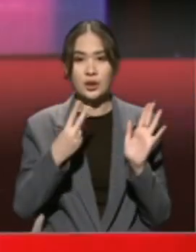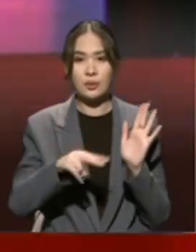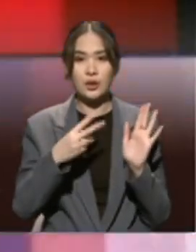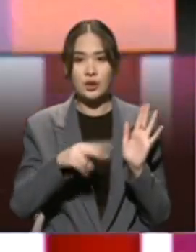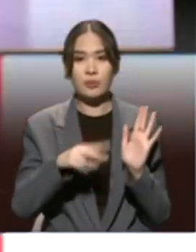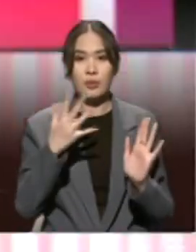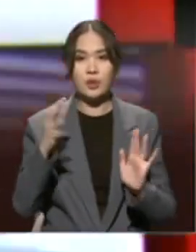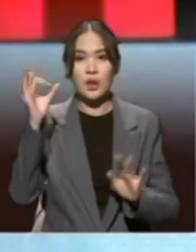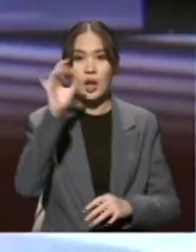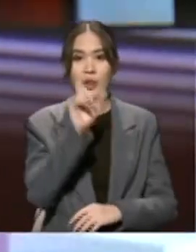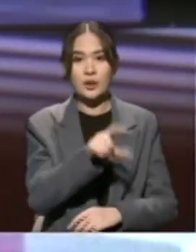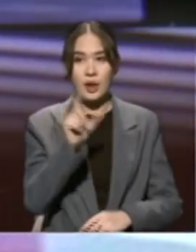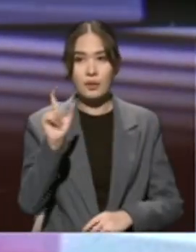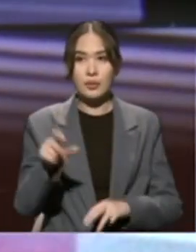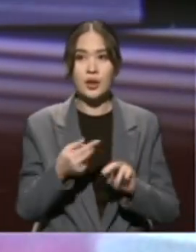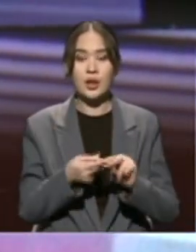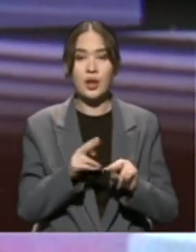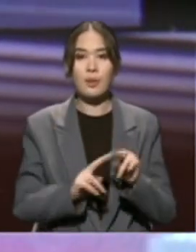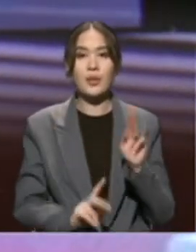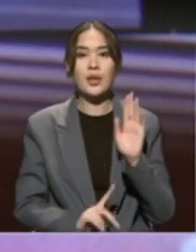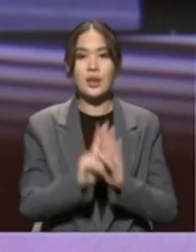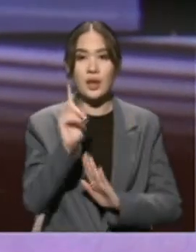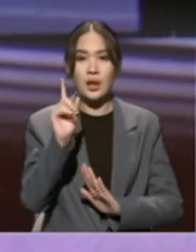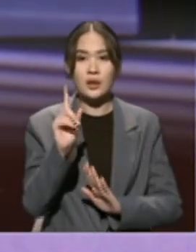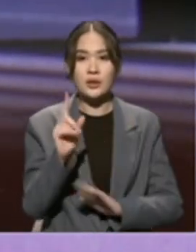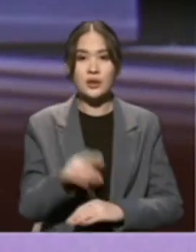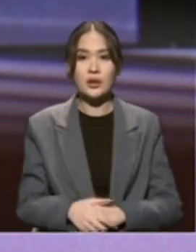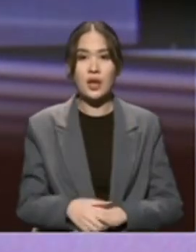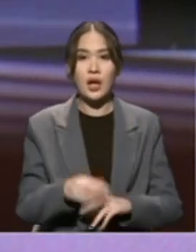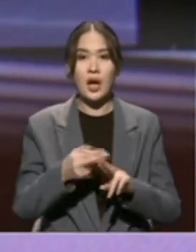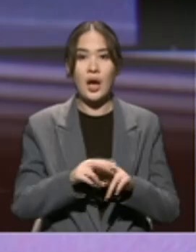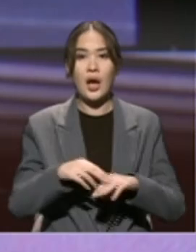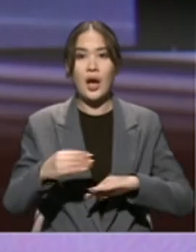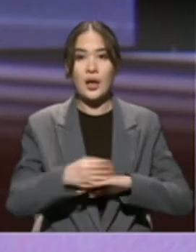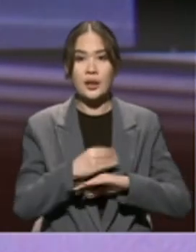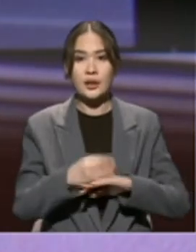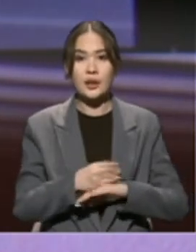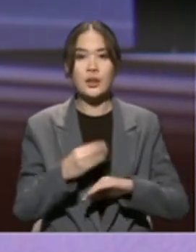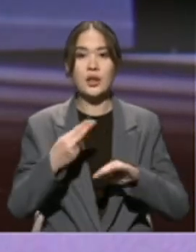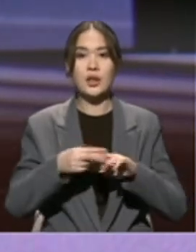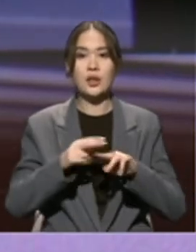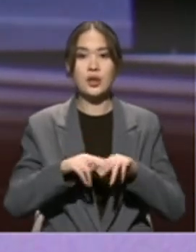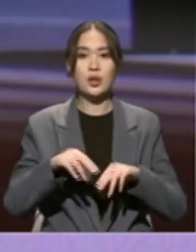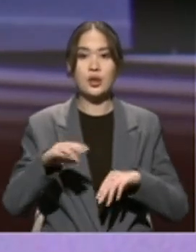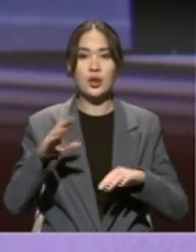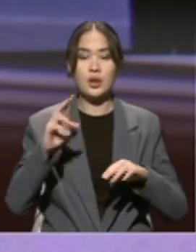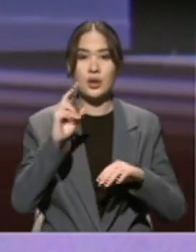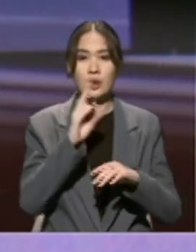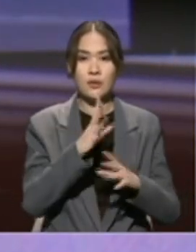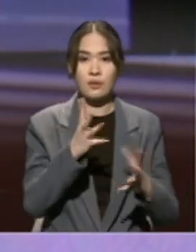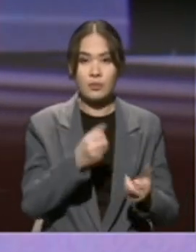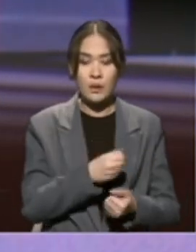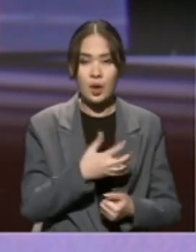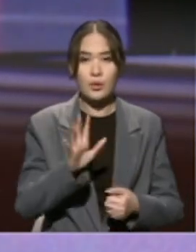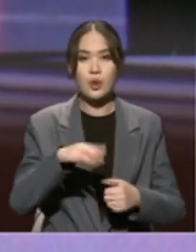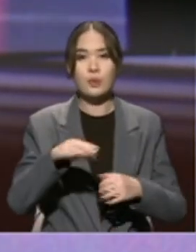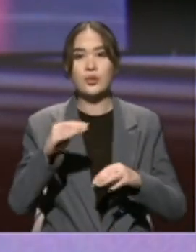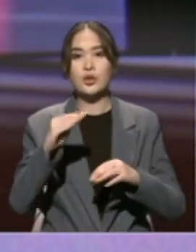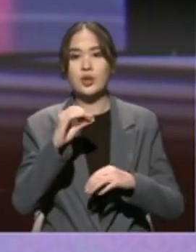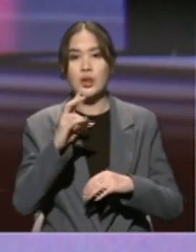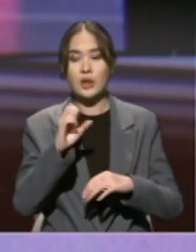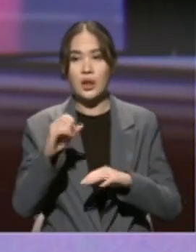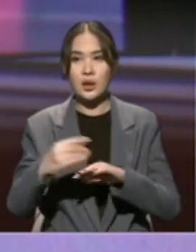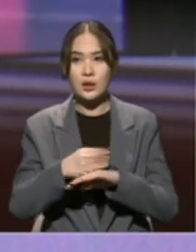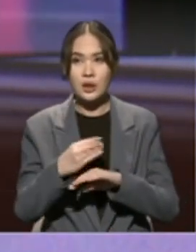алған азаматтарымыз әу баста, иә, не істеді? Әйелі күйеу үй алды, күйеу алғаннан кейін әйелі де үй алды,